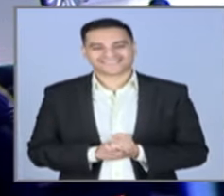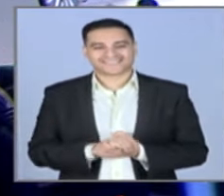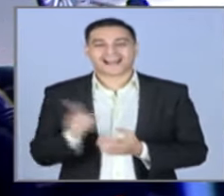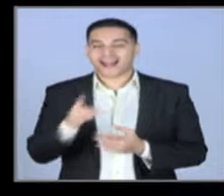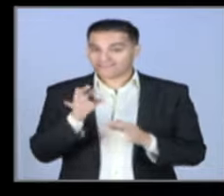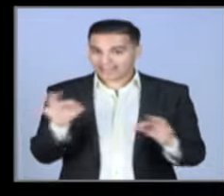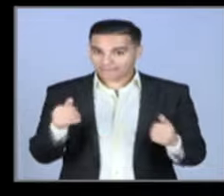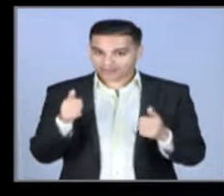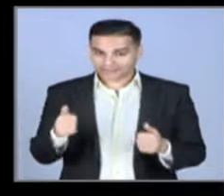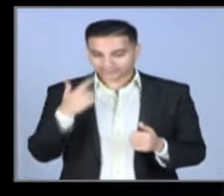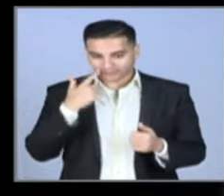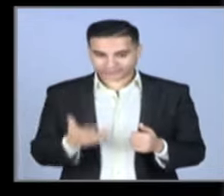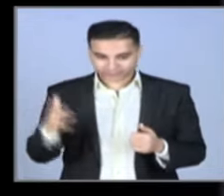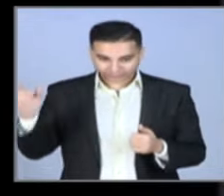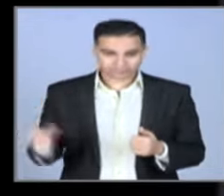لفة كاملة يا إسراء.